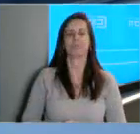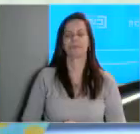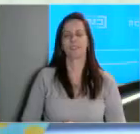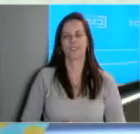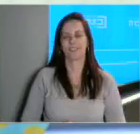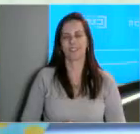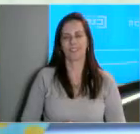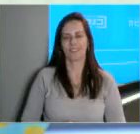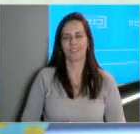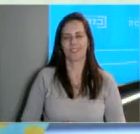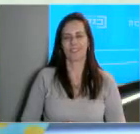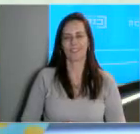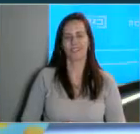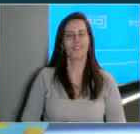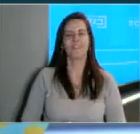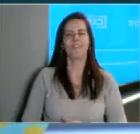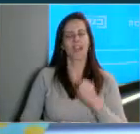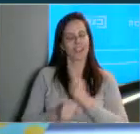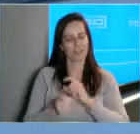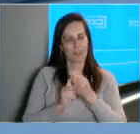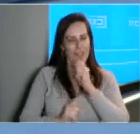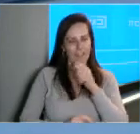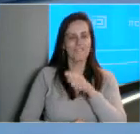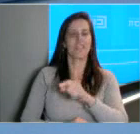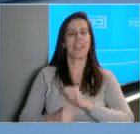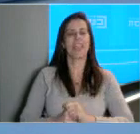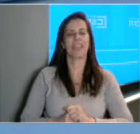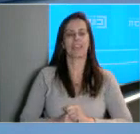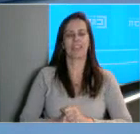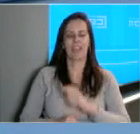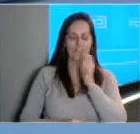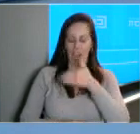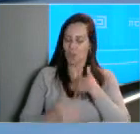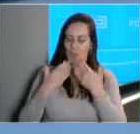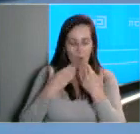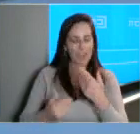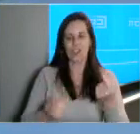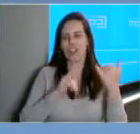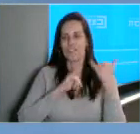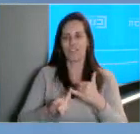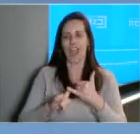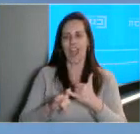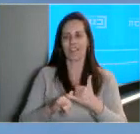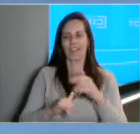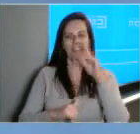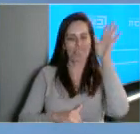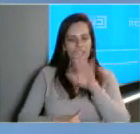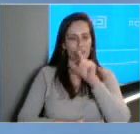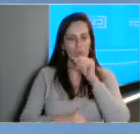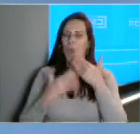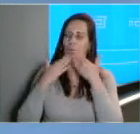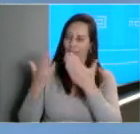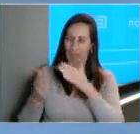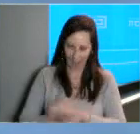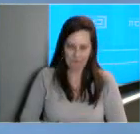רבה שהיית פה. תודה מאוד, עד. ושהנחית במקומי, ושריינת אותי, ושהבאת לנו את המצעד המדהים הזה. תודה רבה